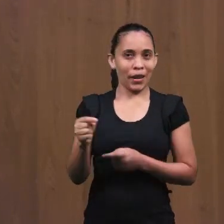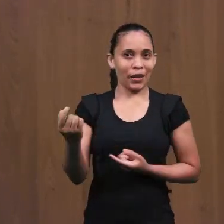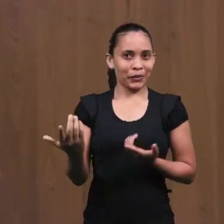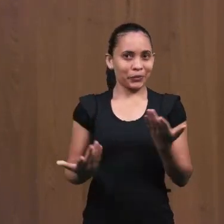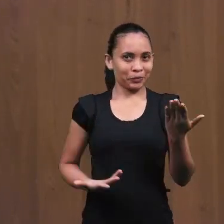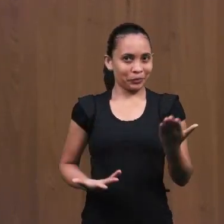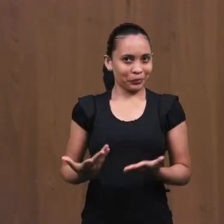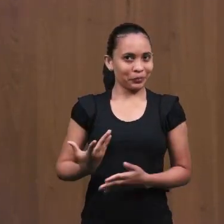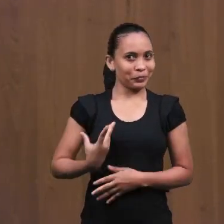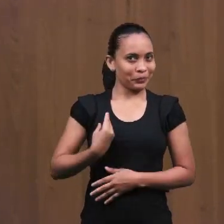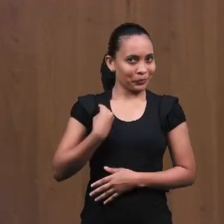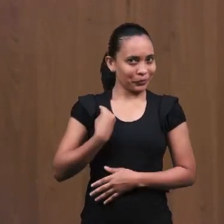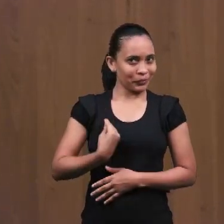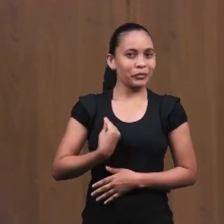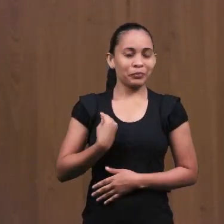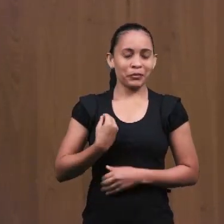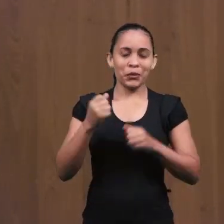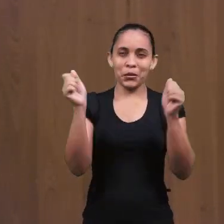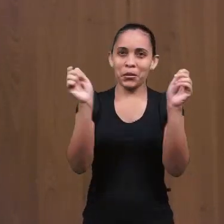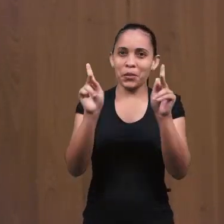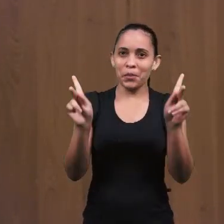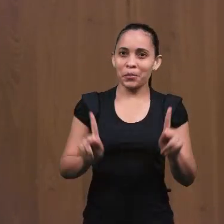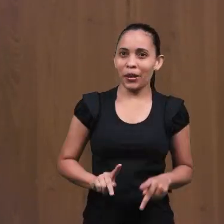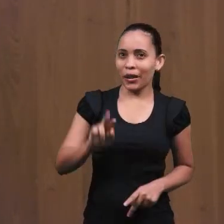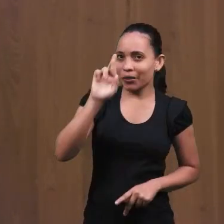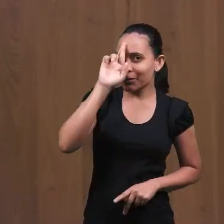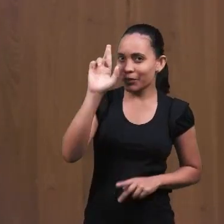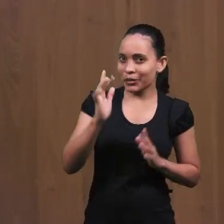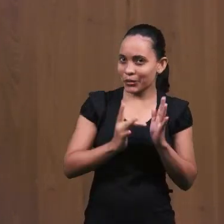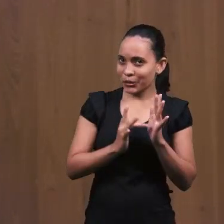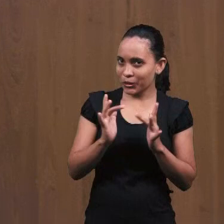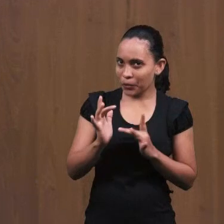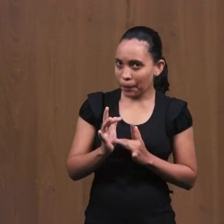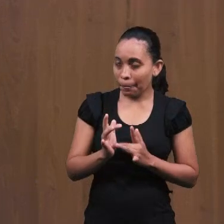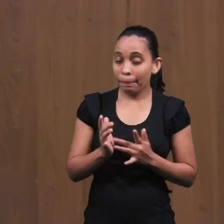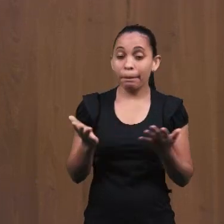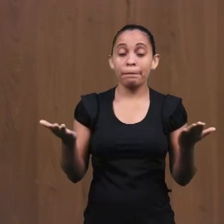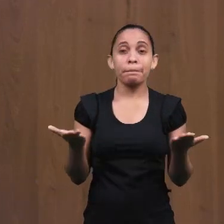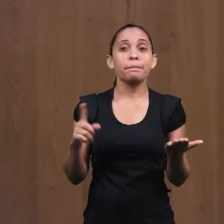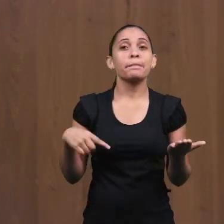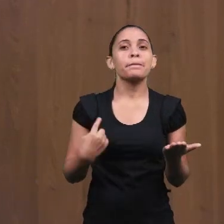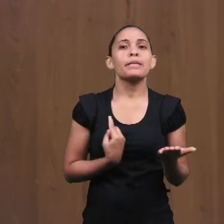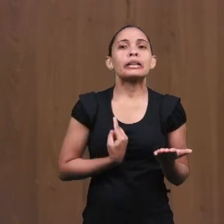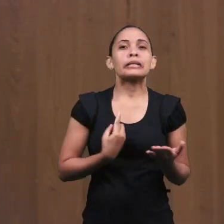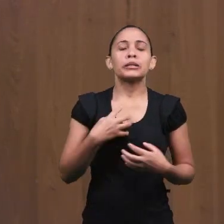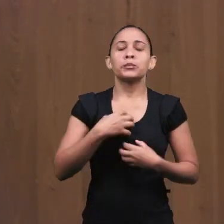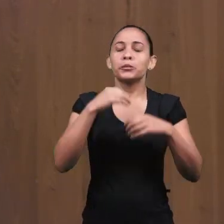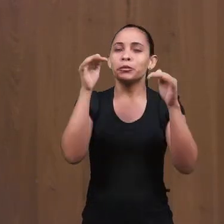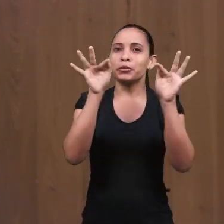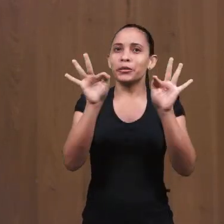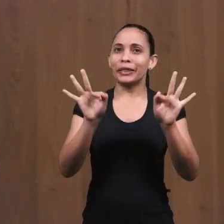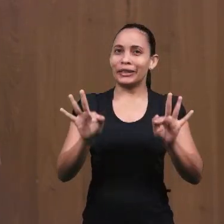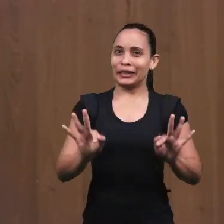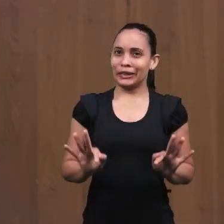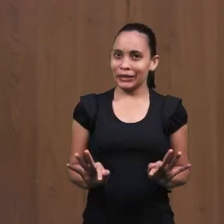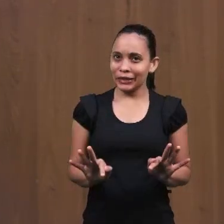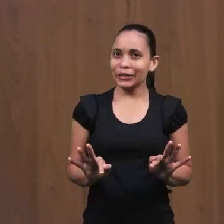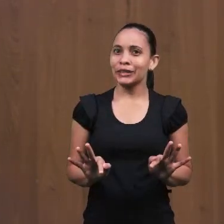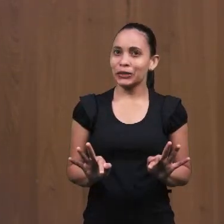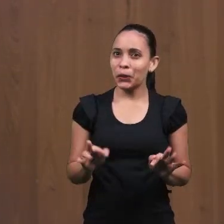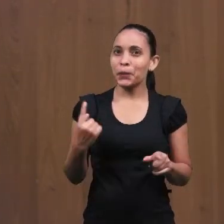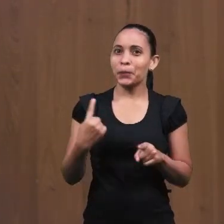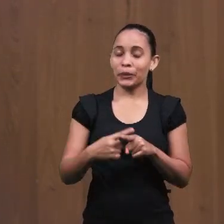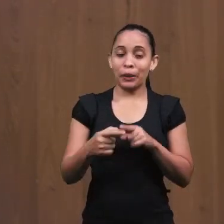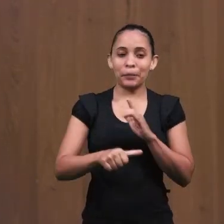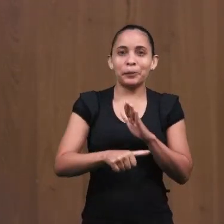nous assistent dans la paix du Seigneur Jésus. Nous sommes très heureux car ça, c'est